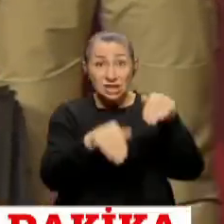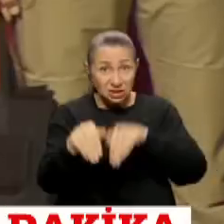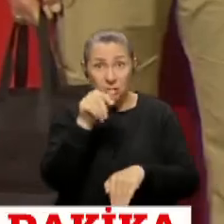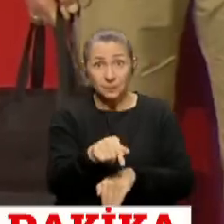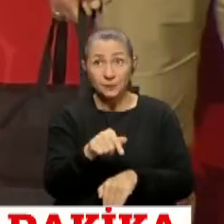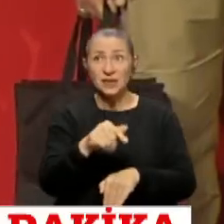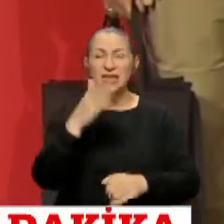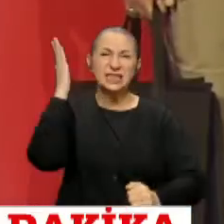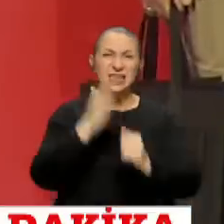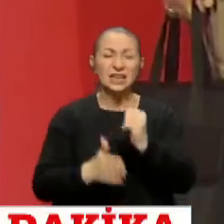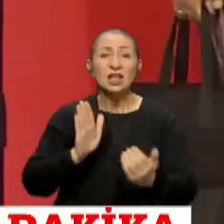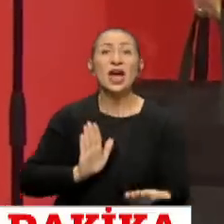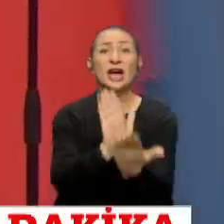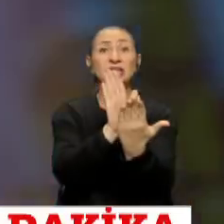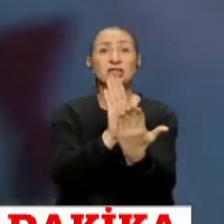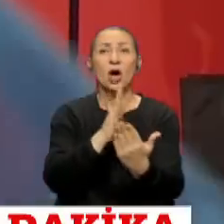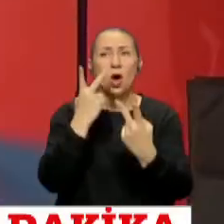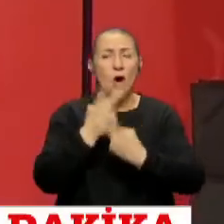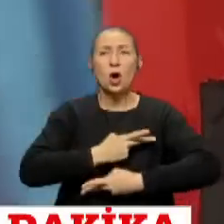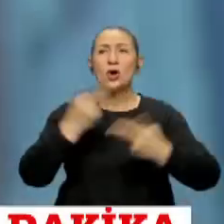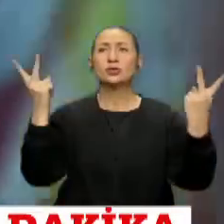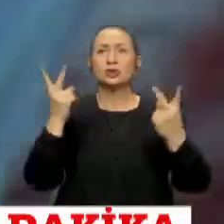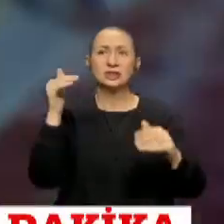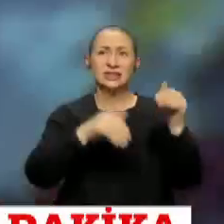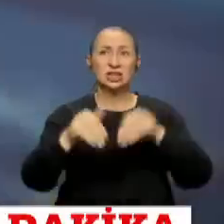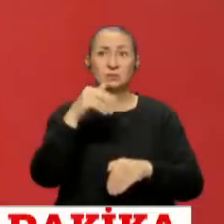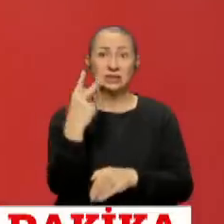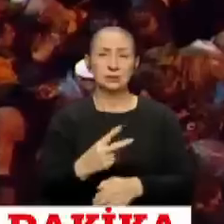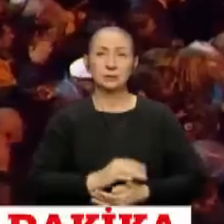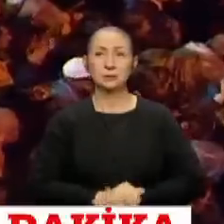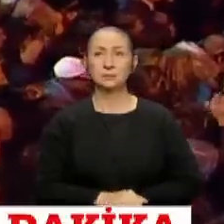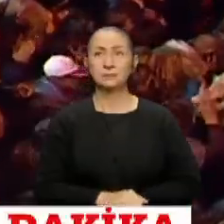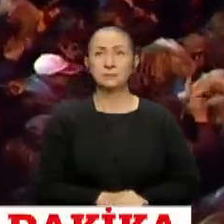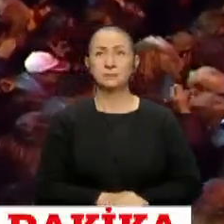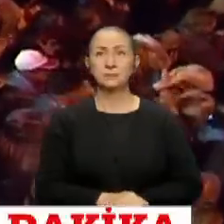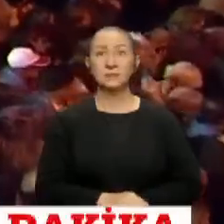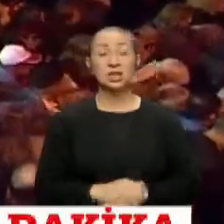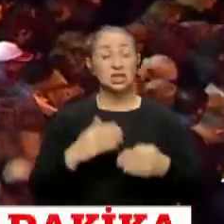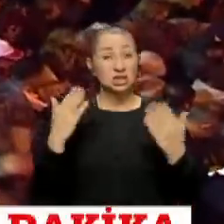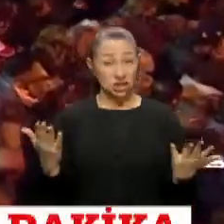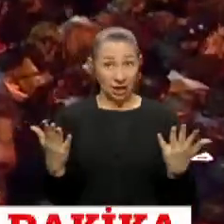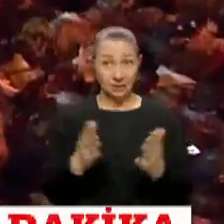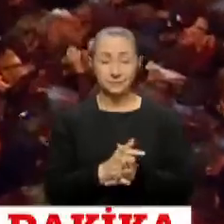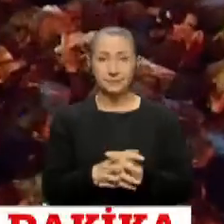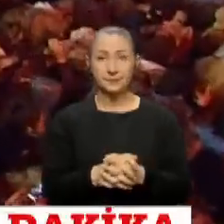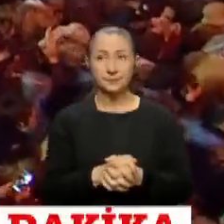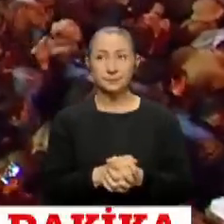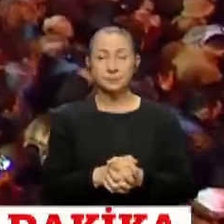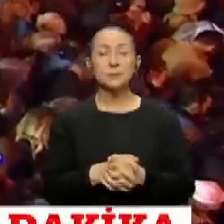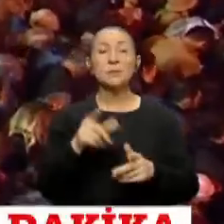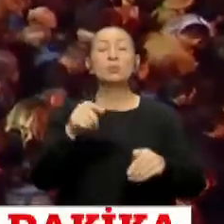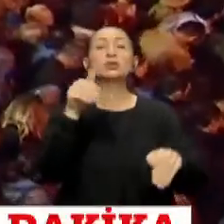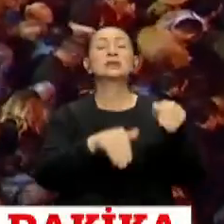seçim yasaklara karşı özgürlüklerin seçimidir. İşte